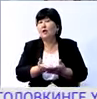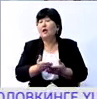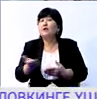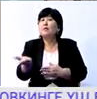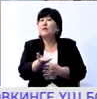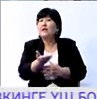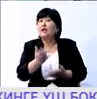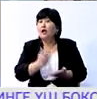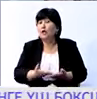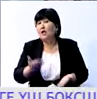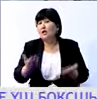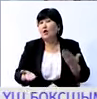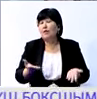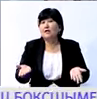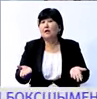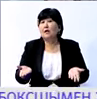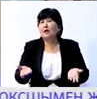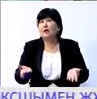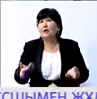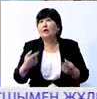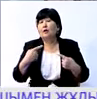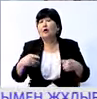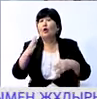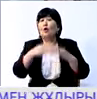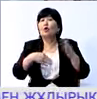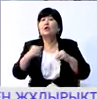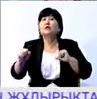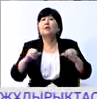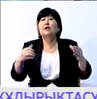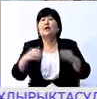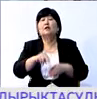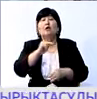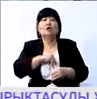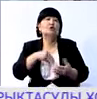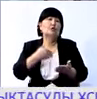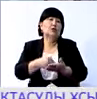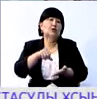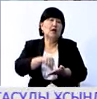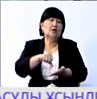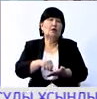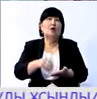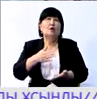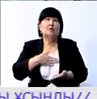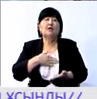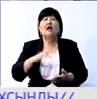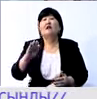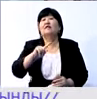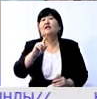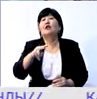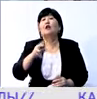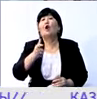сұрайды немесе жаңағыдай құрылыс бригадаларында жұмыс жасауға. Мысалы, құрылыс бригадаларында жұмыс жасау бізде физиологиясына әсер